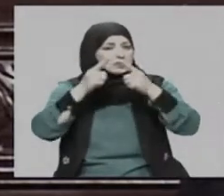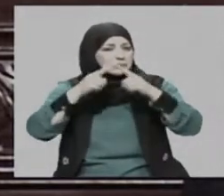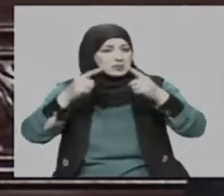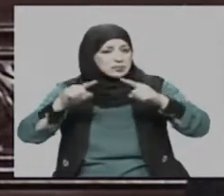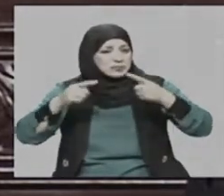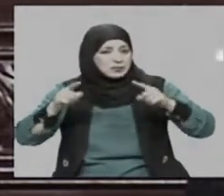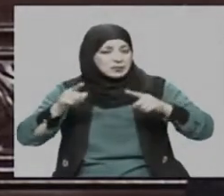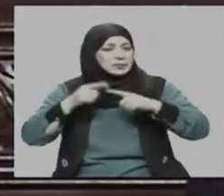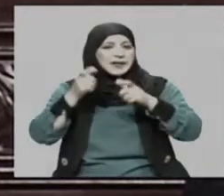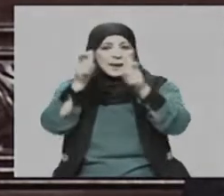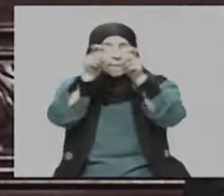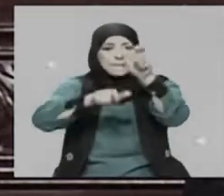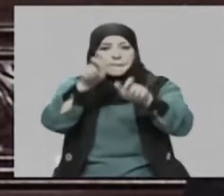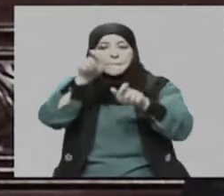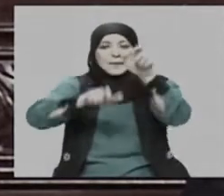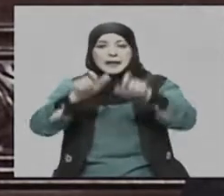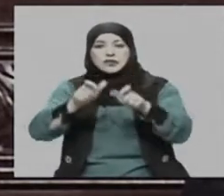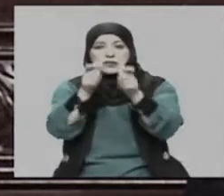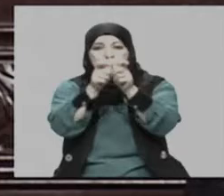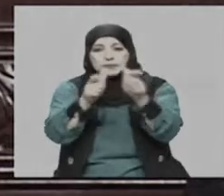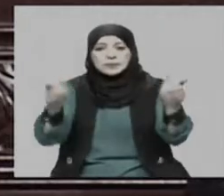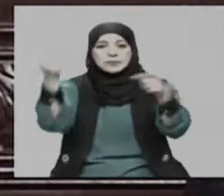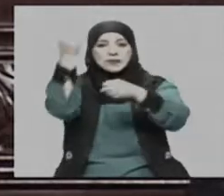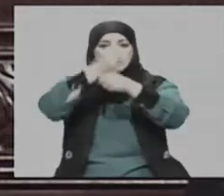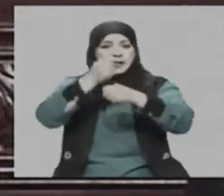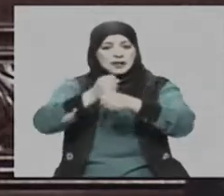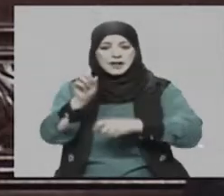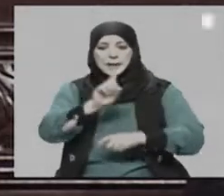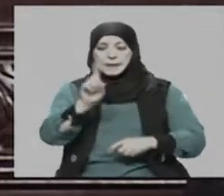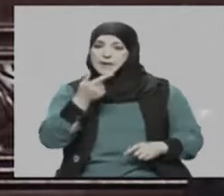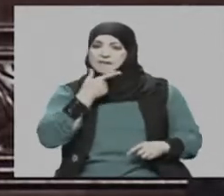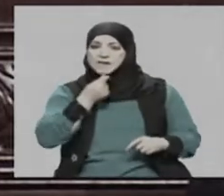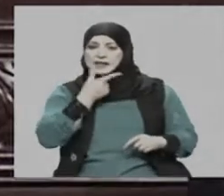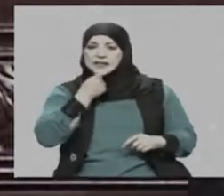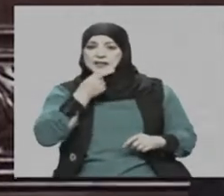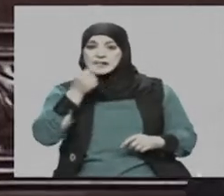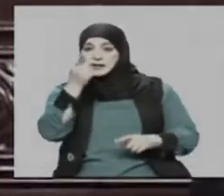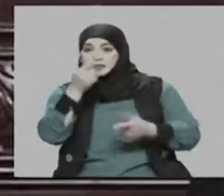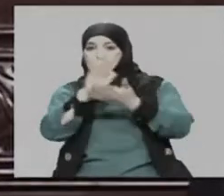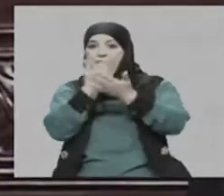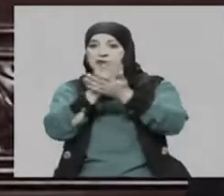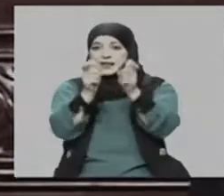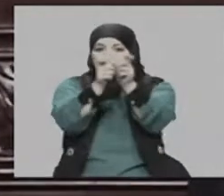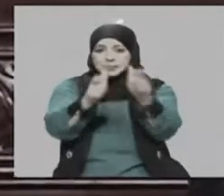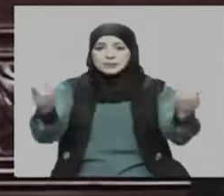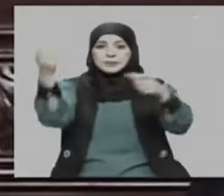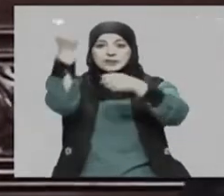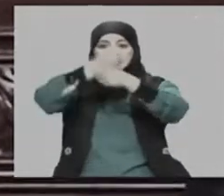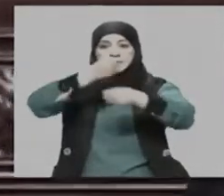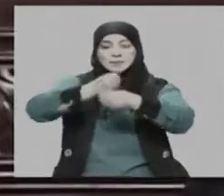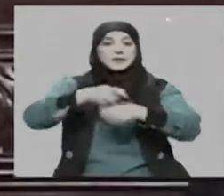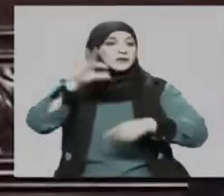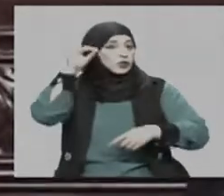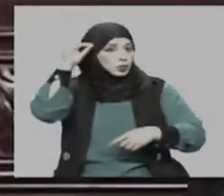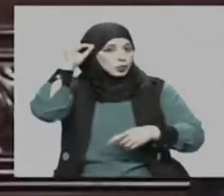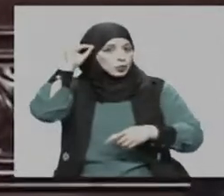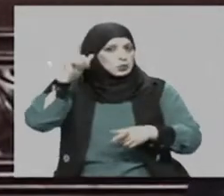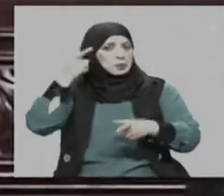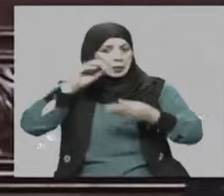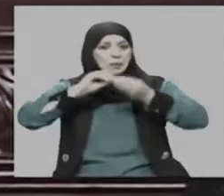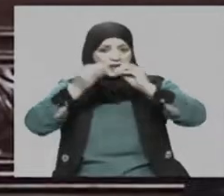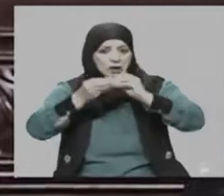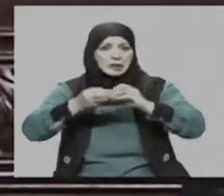والمشاكل نتاع المستثمرين، لانه مش سهل تبني استثمار في تونس